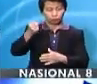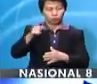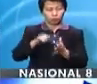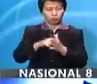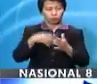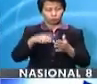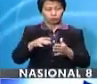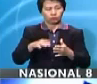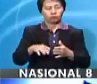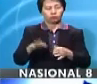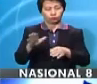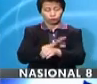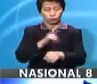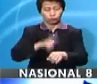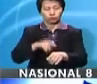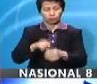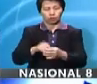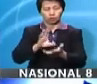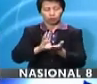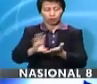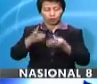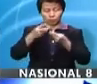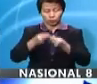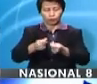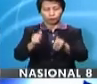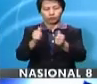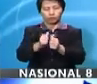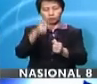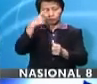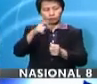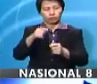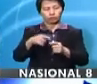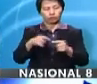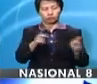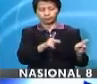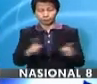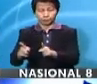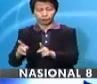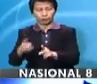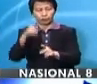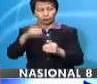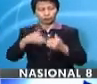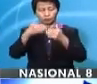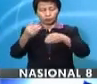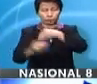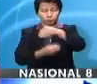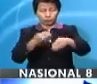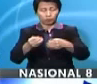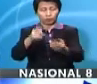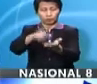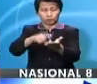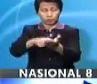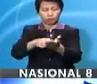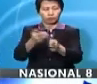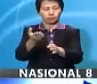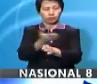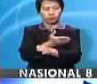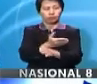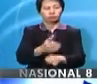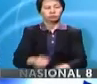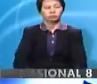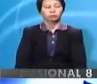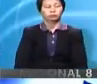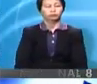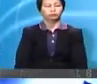fully ring-fenced. In fact, the cash flow generated from basically the power plants goes to settling the debts first. Before paying any kind of dividends to